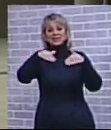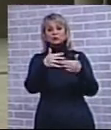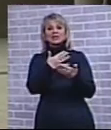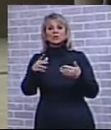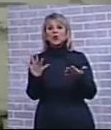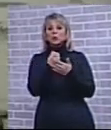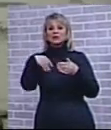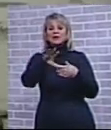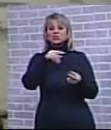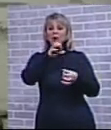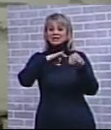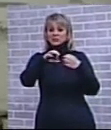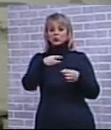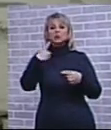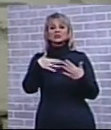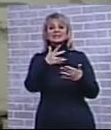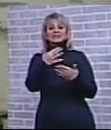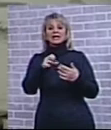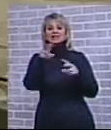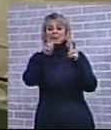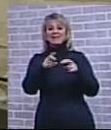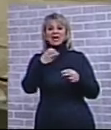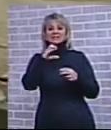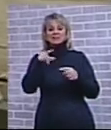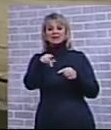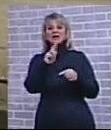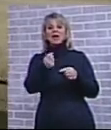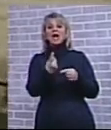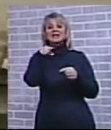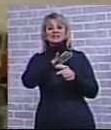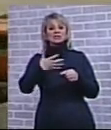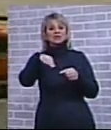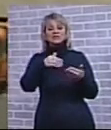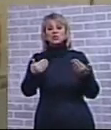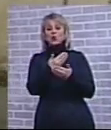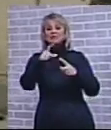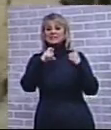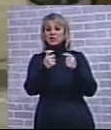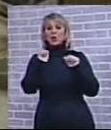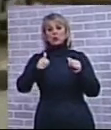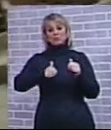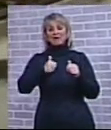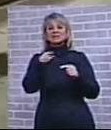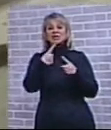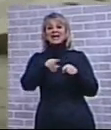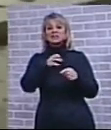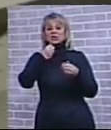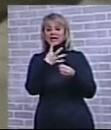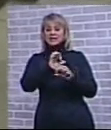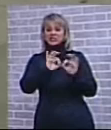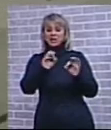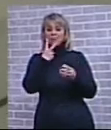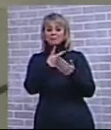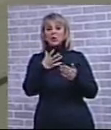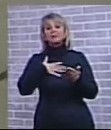Насколько удачно все сконструировано, уже несколько раз проверяли эксперты. Как оказалось, не все новые стадионы могут похвастаться идеальным обзором. А